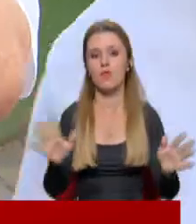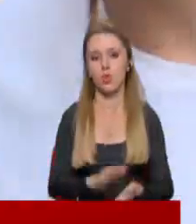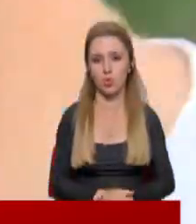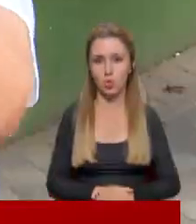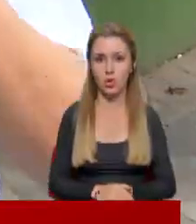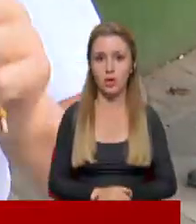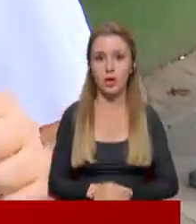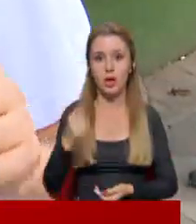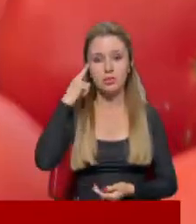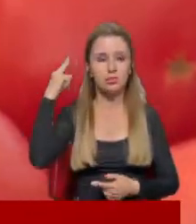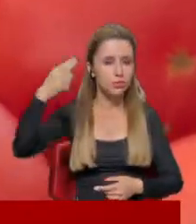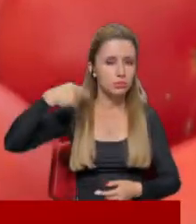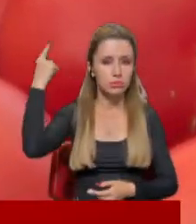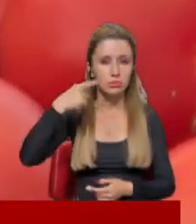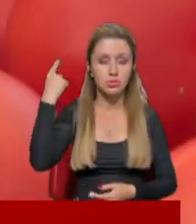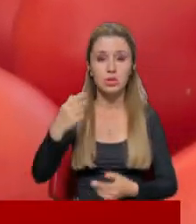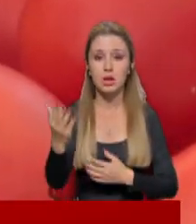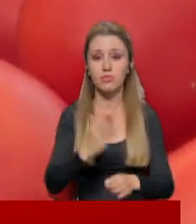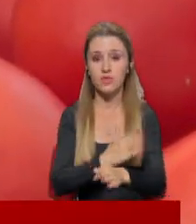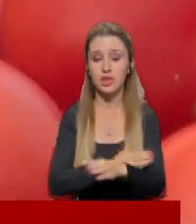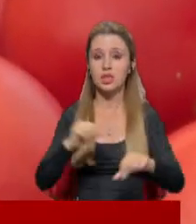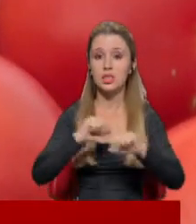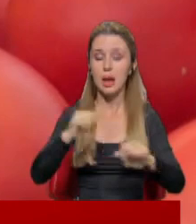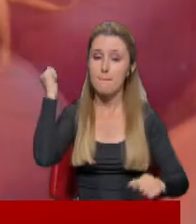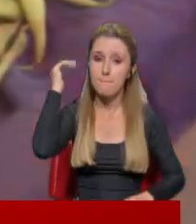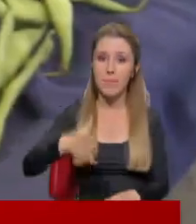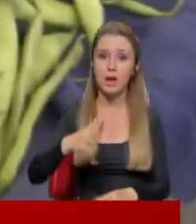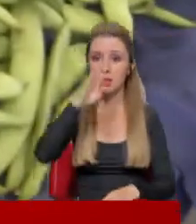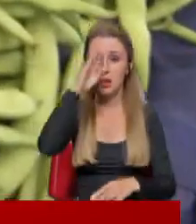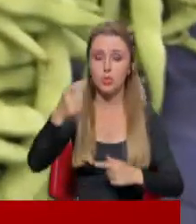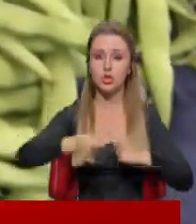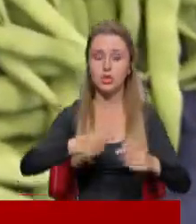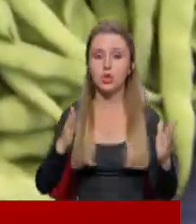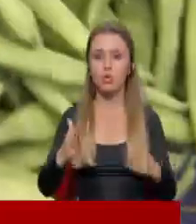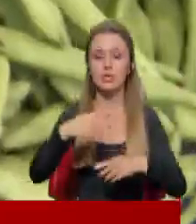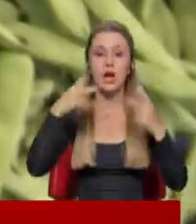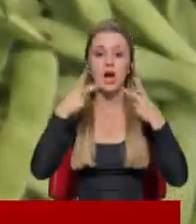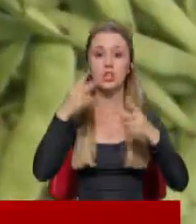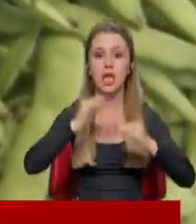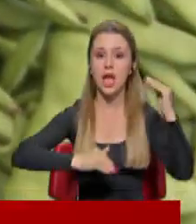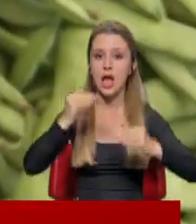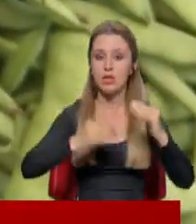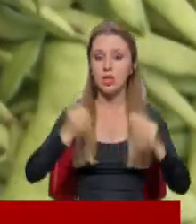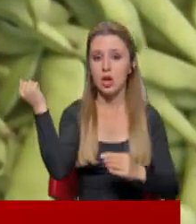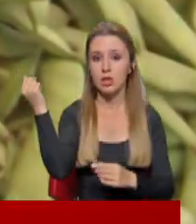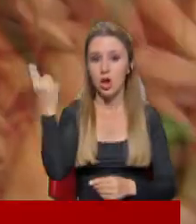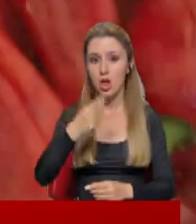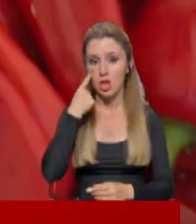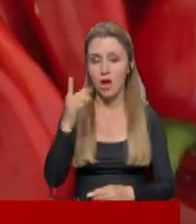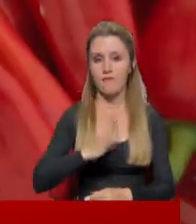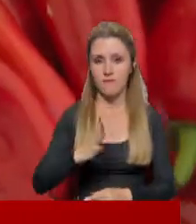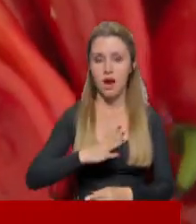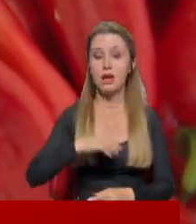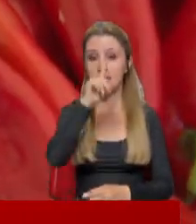beyin yıprandı Tüketiciyi yıpratan pahalılık İstanbul Ticaret odasının açıkladığı enflasyon rakamlarına da